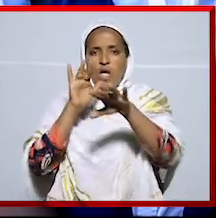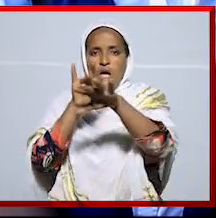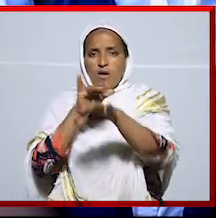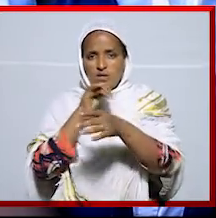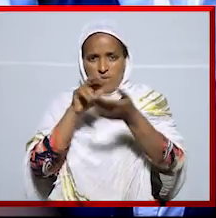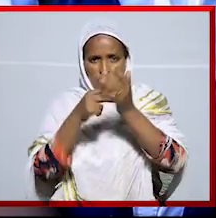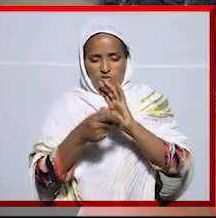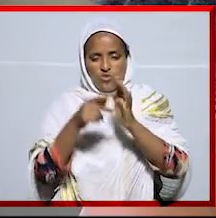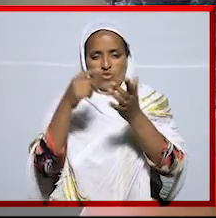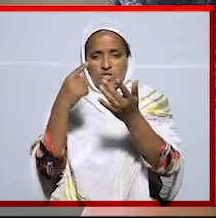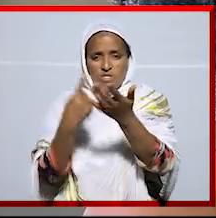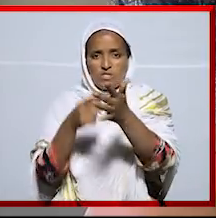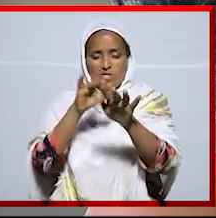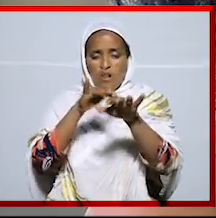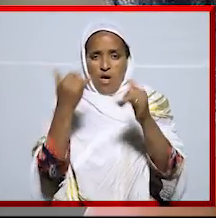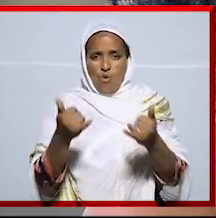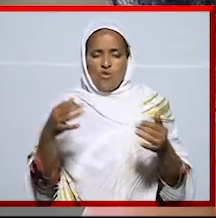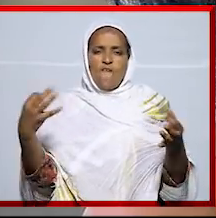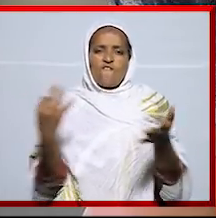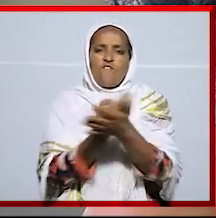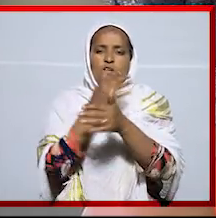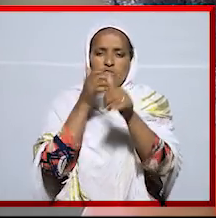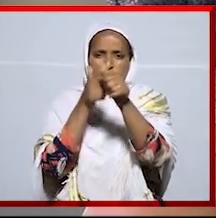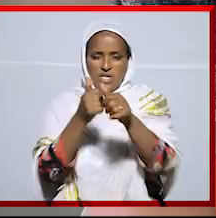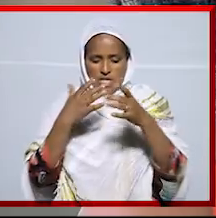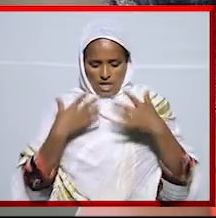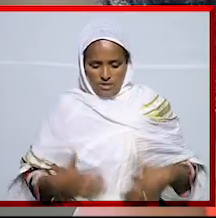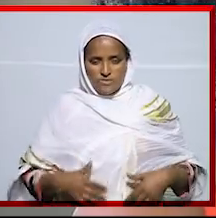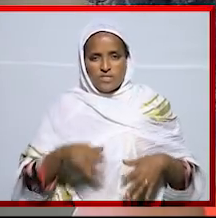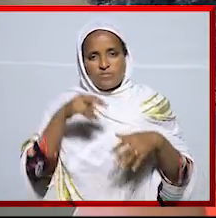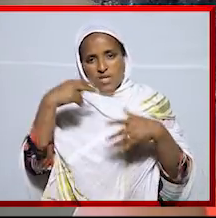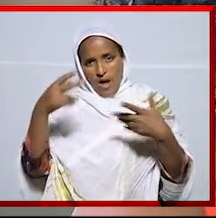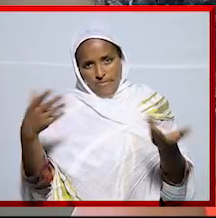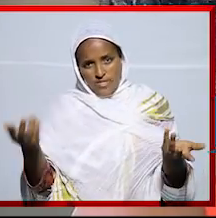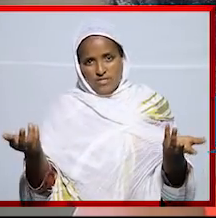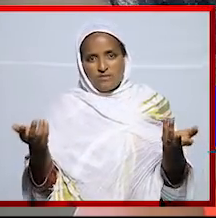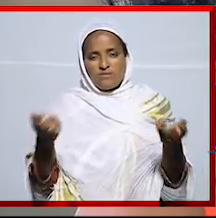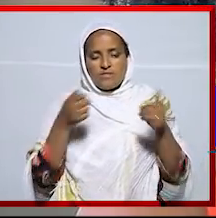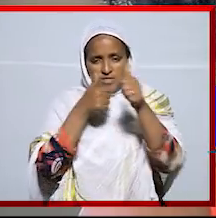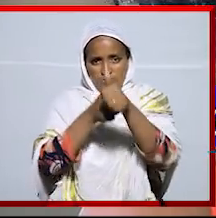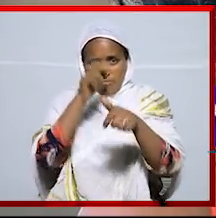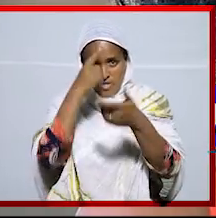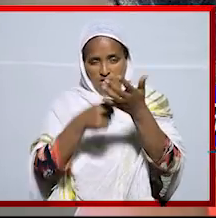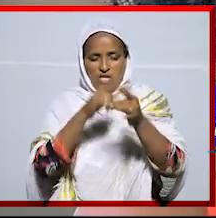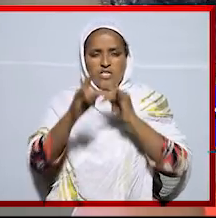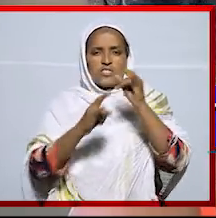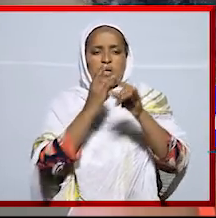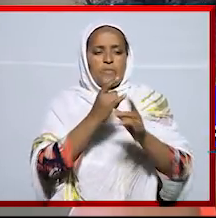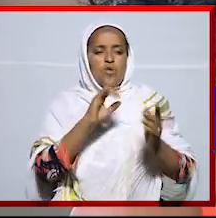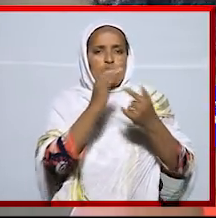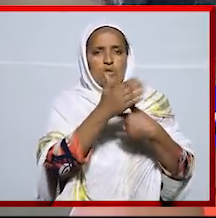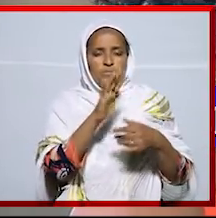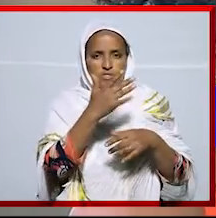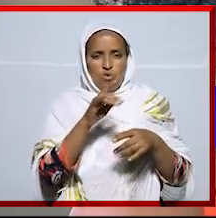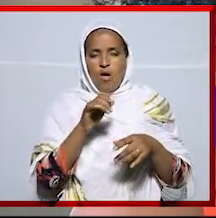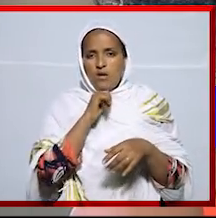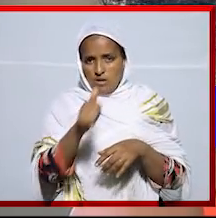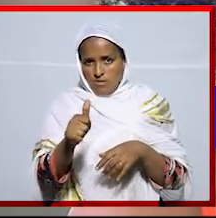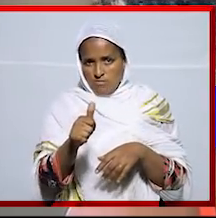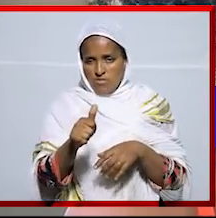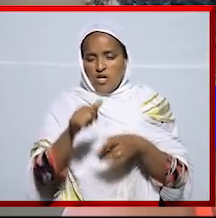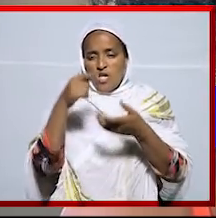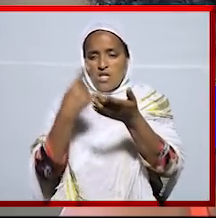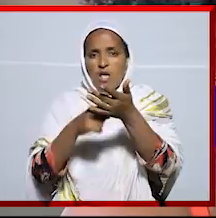መንፈሳዊነታችንን አይነካውም ማለት ነው እዚህ ጋር ሆነ ፋሽን መከተል ልብስ ምናምን ኢንተርኔት ስለተከተለ ዘመናዊ ሆነ ይመስላል ግን ያ